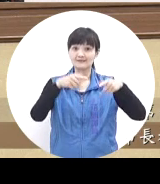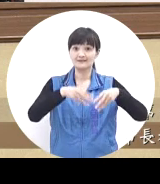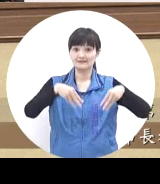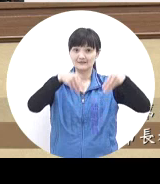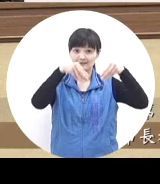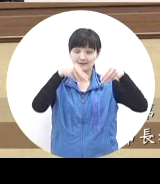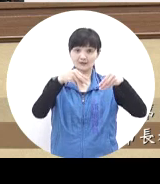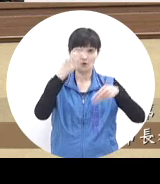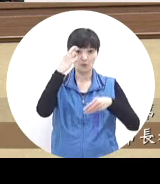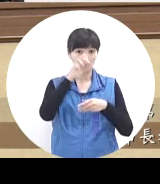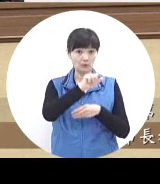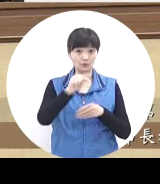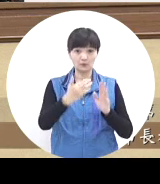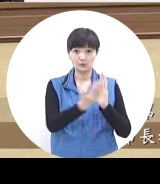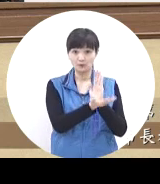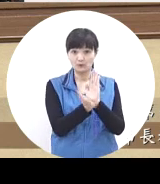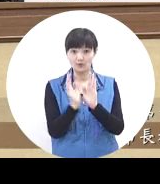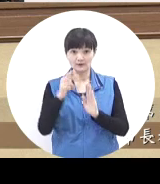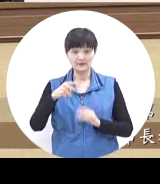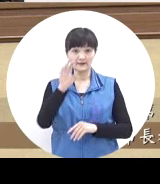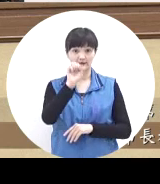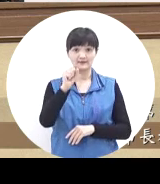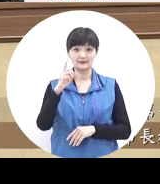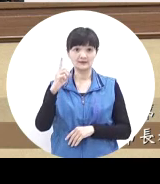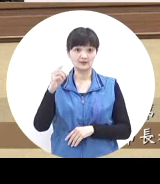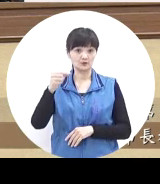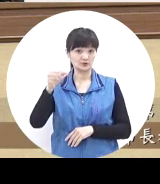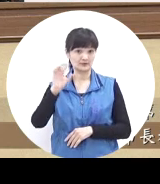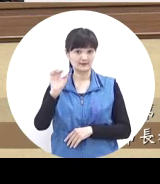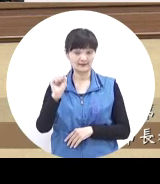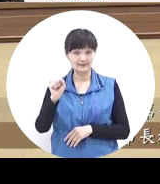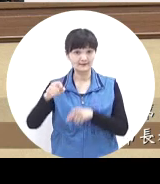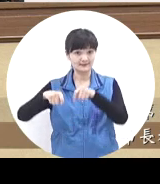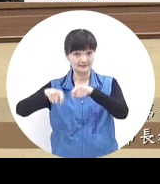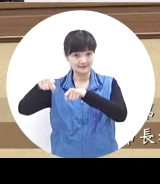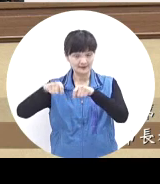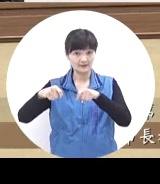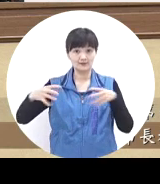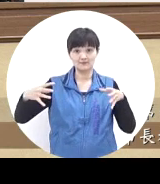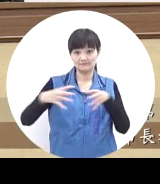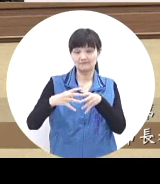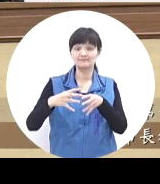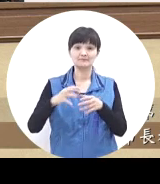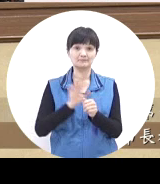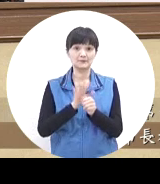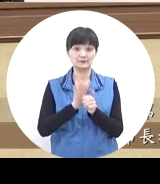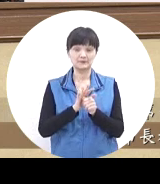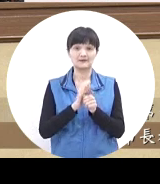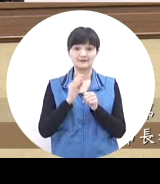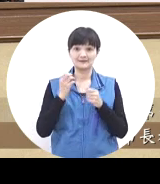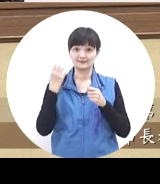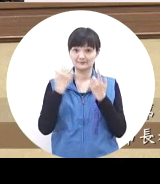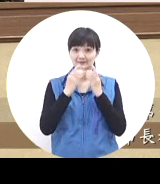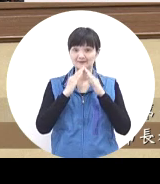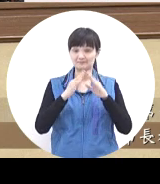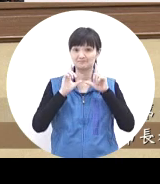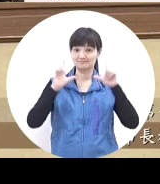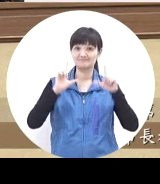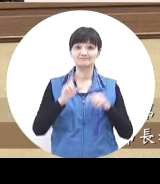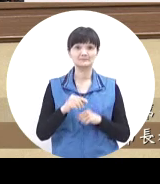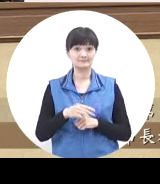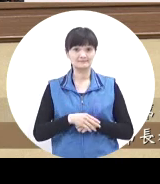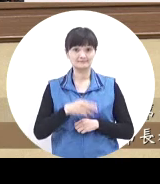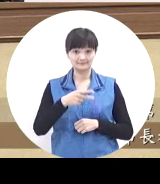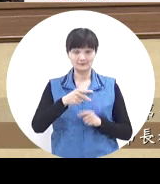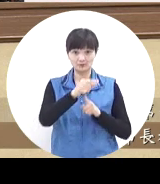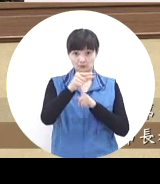会，并结合 SDGs 的政策理念行销新北，所以包括 Google 的远东通讯园区的